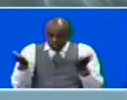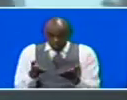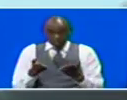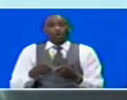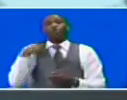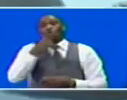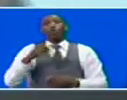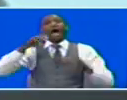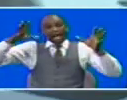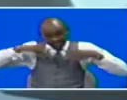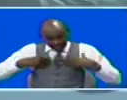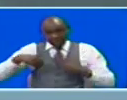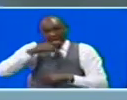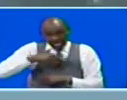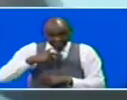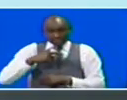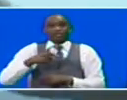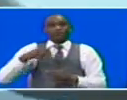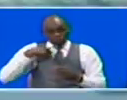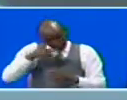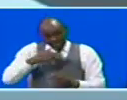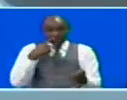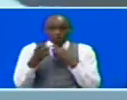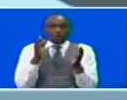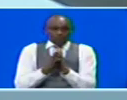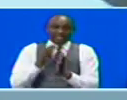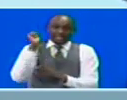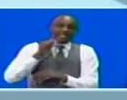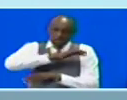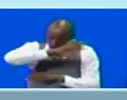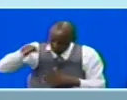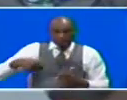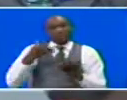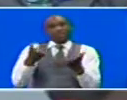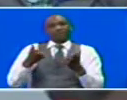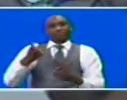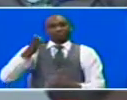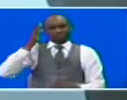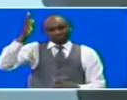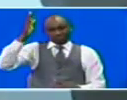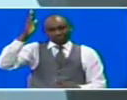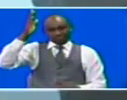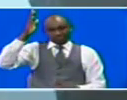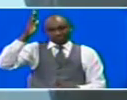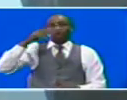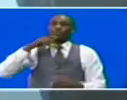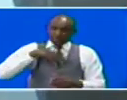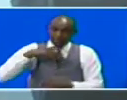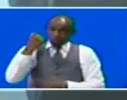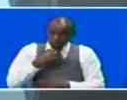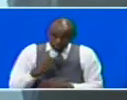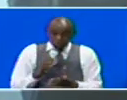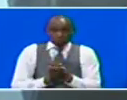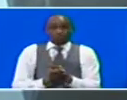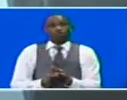Wangapi wanakubaliana na sisi ya kwamba tuongee na Wakenya wengine wote? Nasamea wale ambao